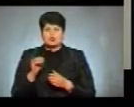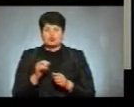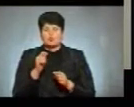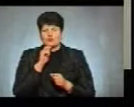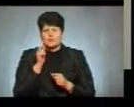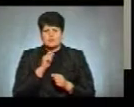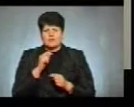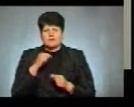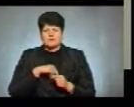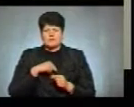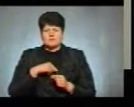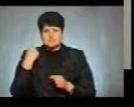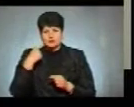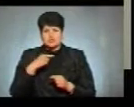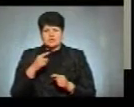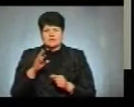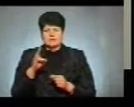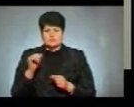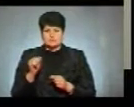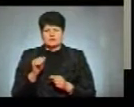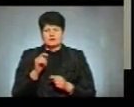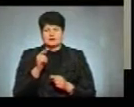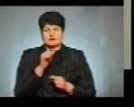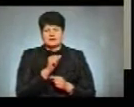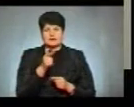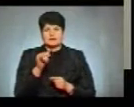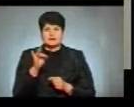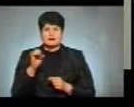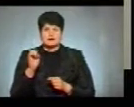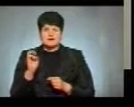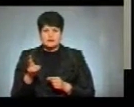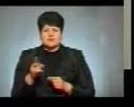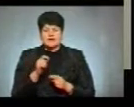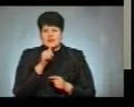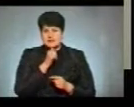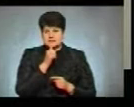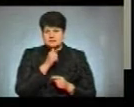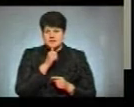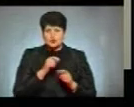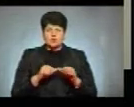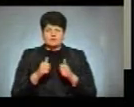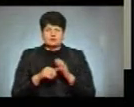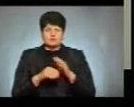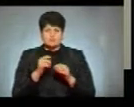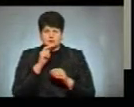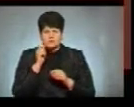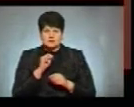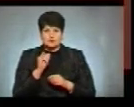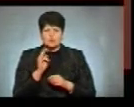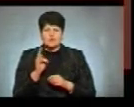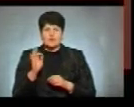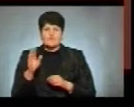кандидат психологічних наук, доцент ФНЕУ Андрій Гірняк та експерт обласного осередку Комітету виборців України Ігор